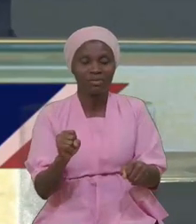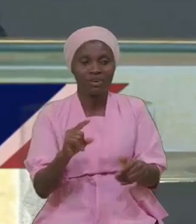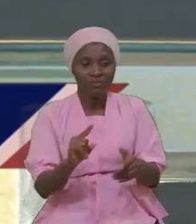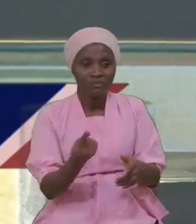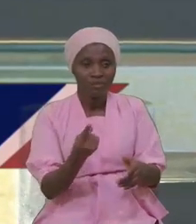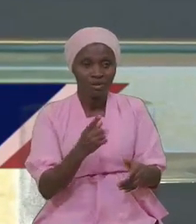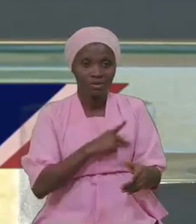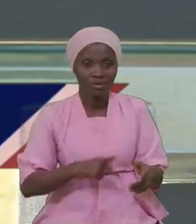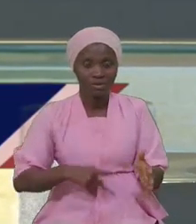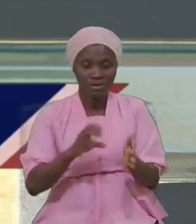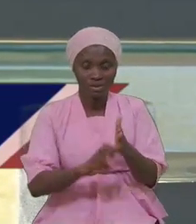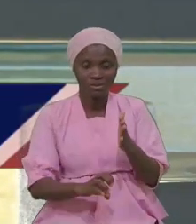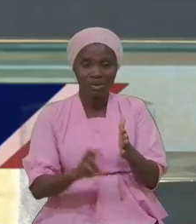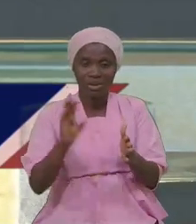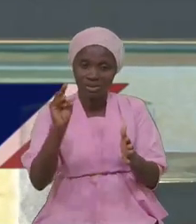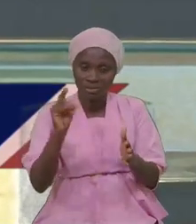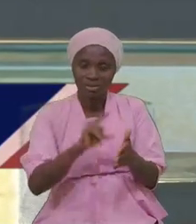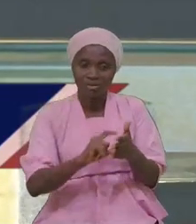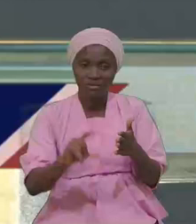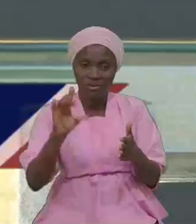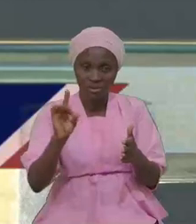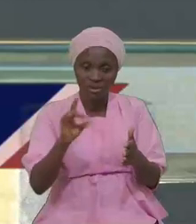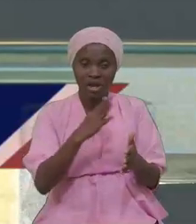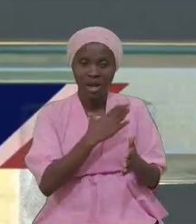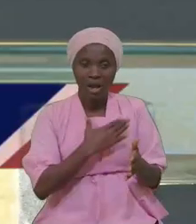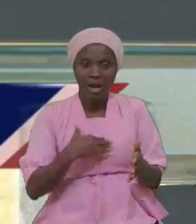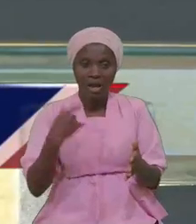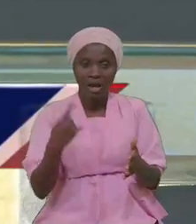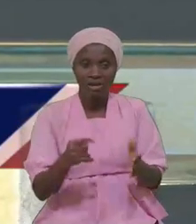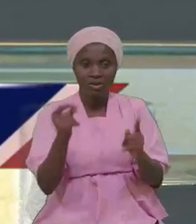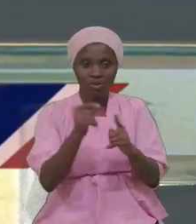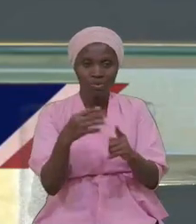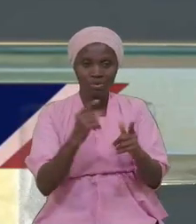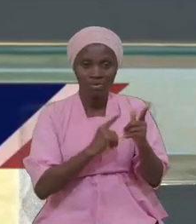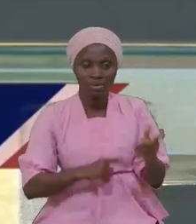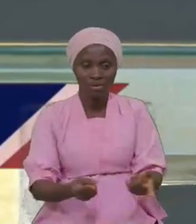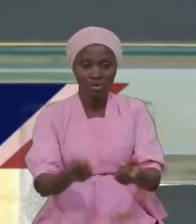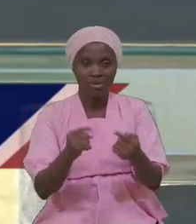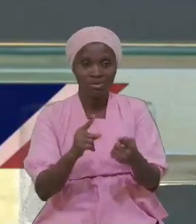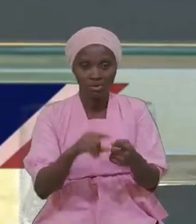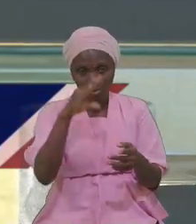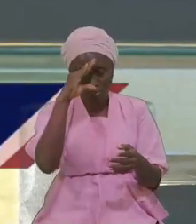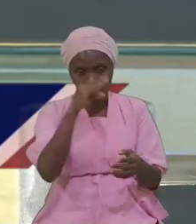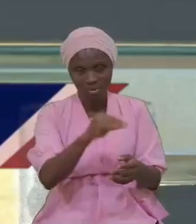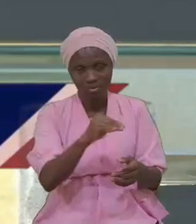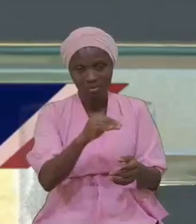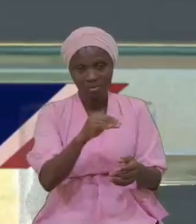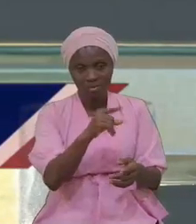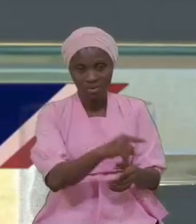1er roi 17, le verset 8. Alors, la parole de l'Éternel lui fut adressée en ces